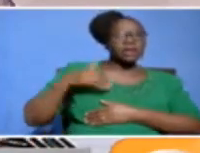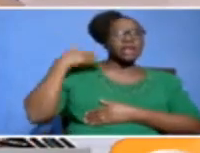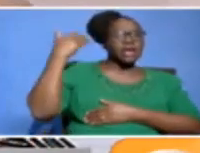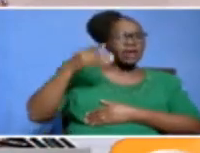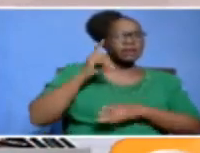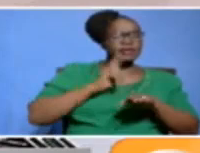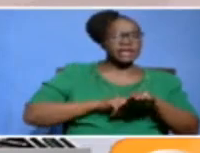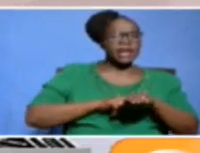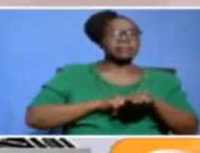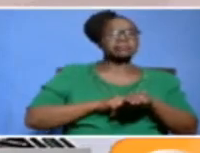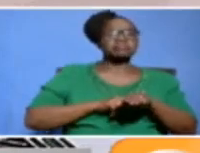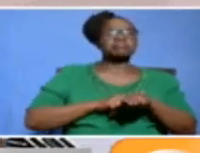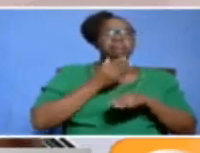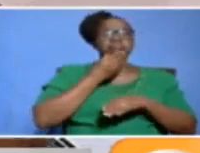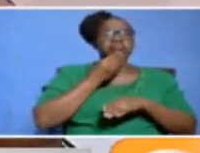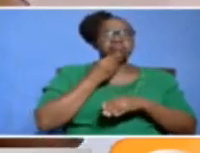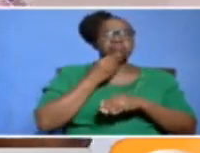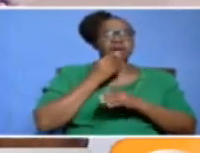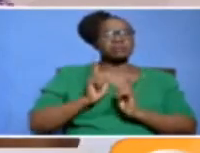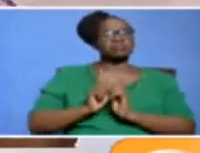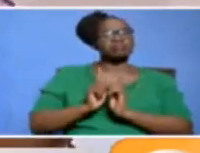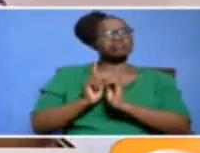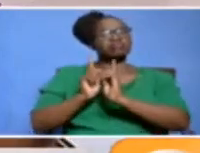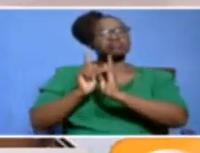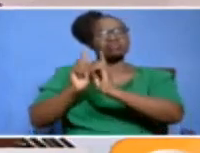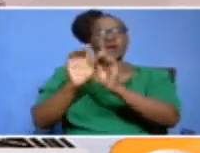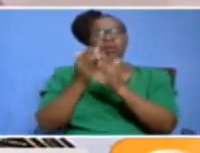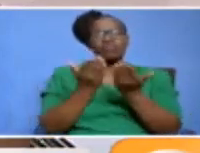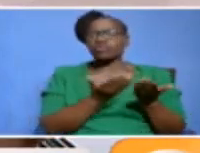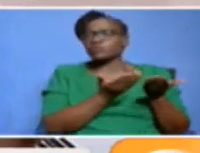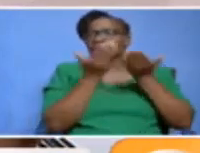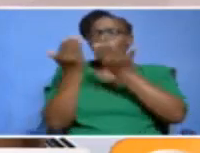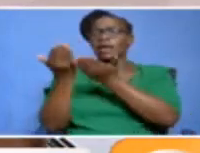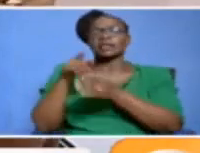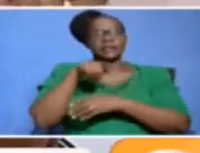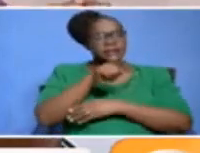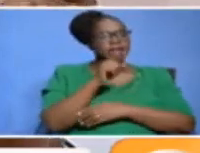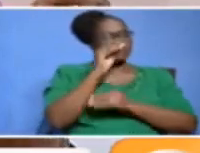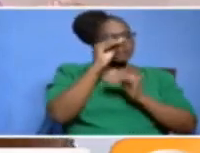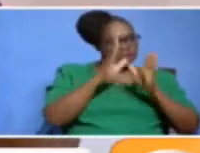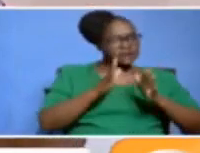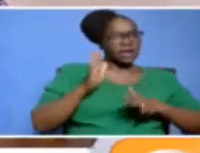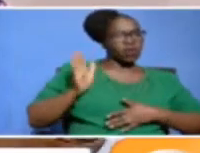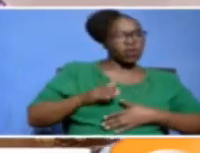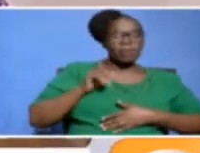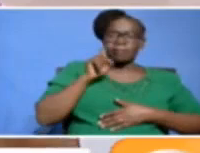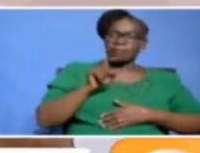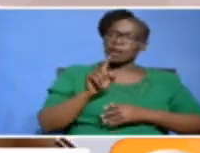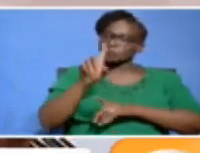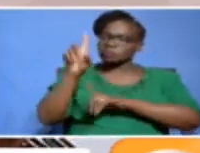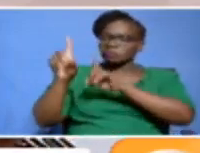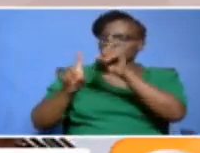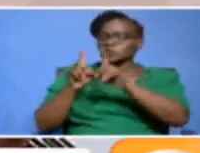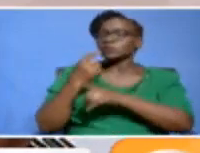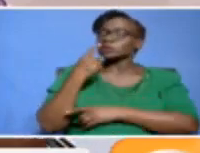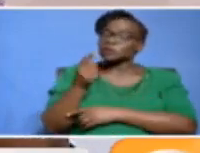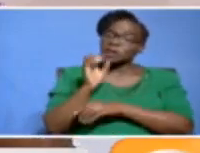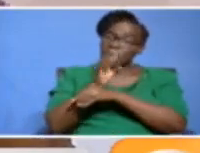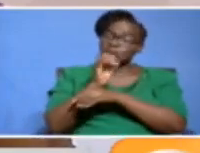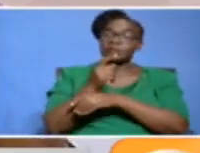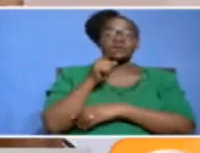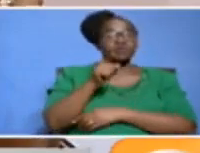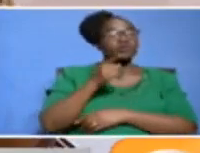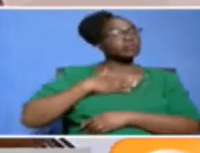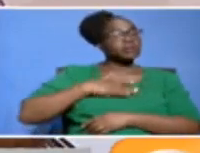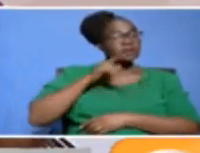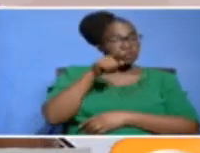vitabu pale, mwalimu wa kike ndio atapata ule fomu aulize ni kwa nini na yule amfuate yule mtoto sasa aende amwambie unajua usiwe wewe